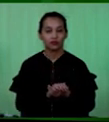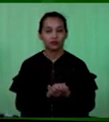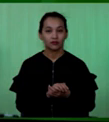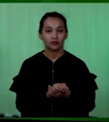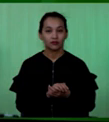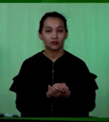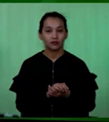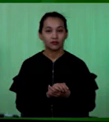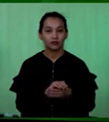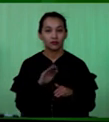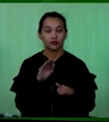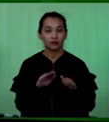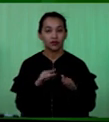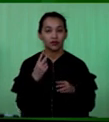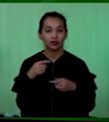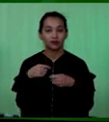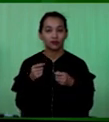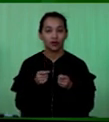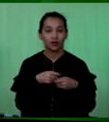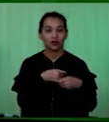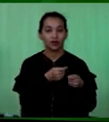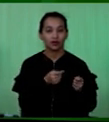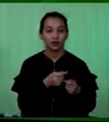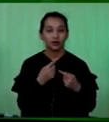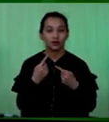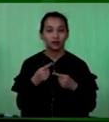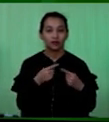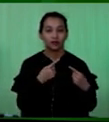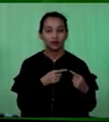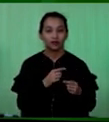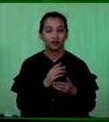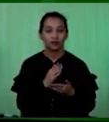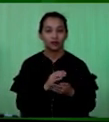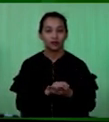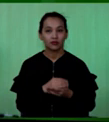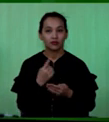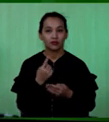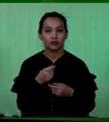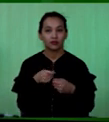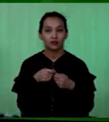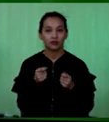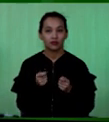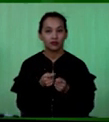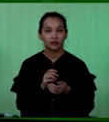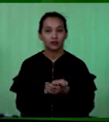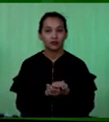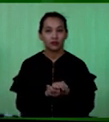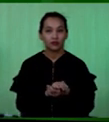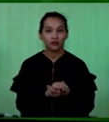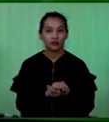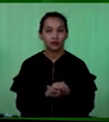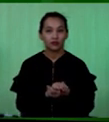yerda tarozining 2 pallasida 2 xil ko'rinish mavjud. Birinchi pallasida